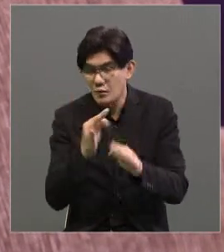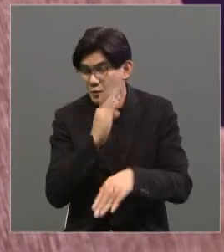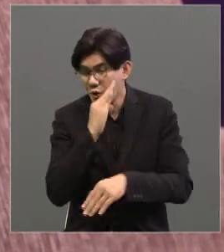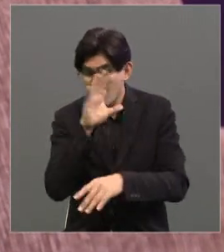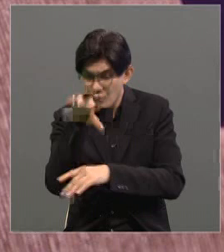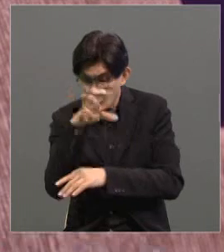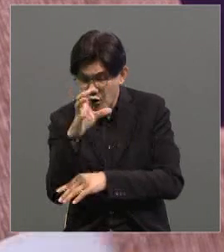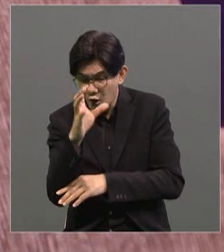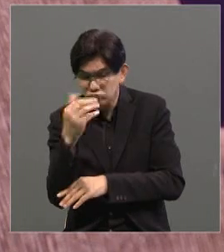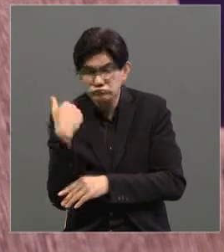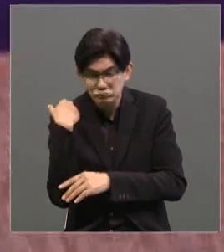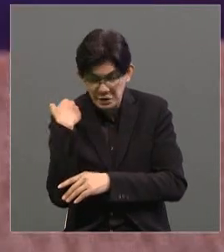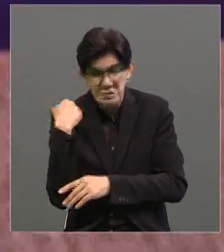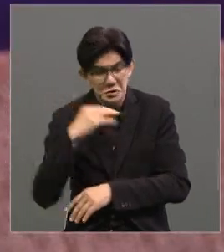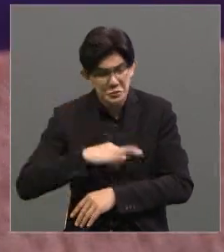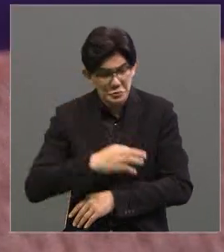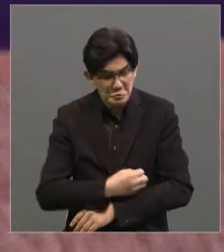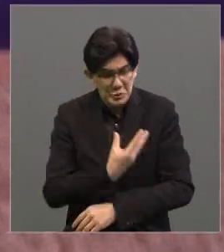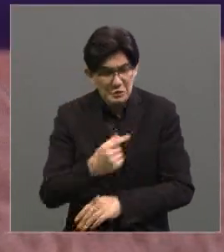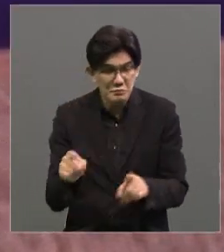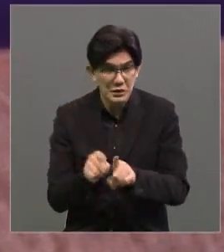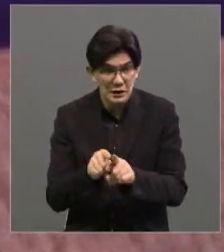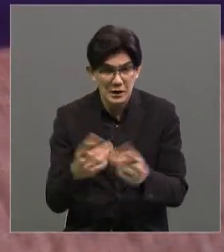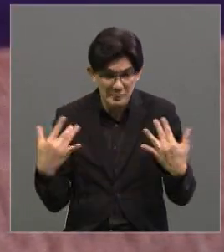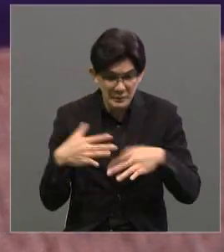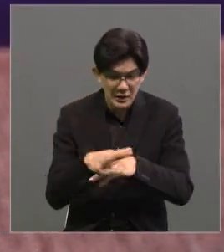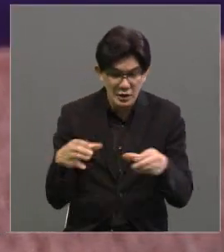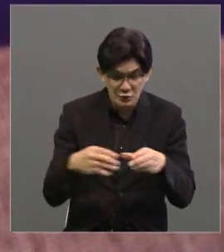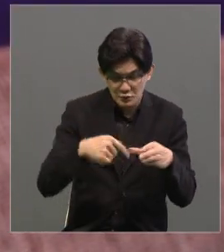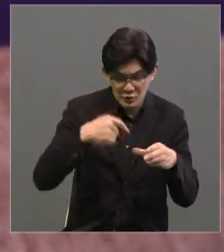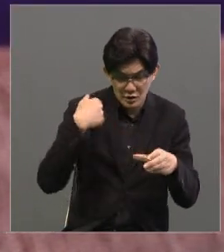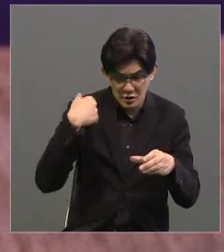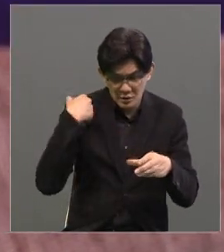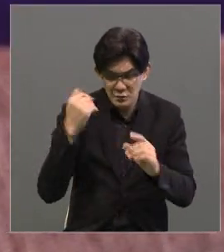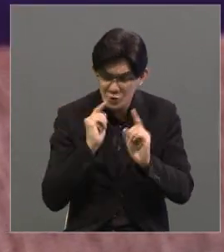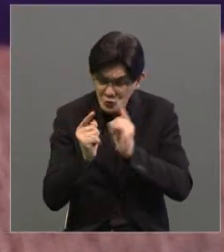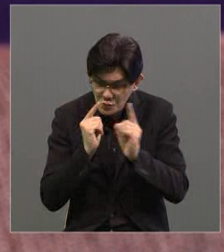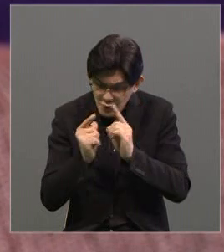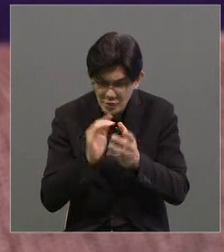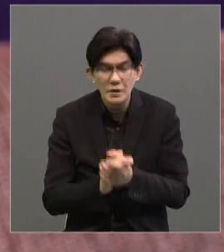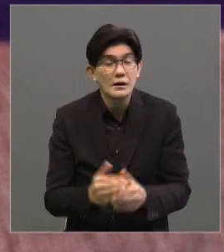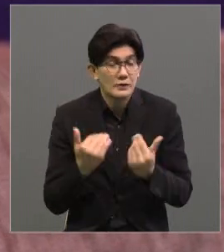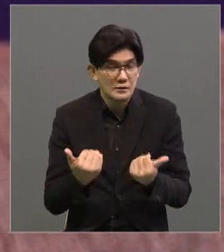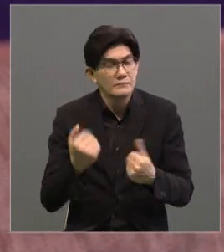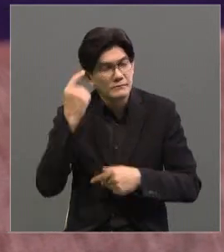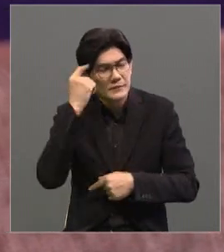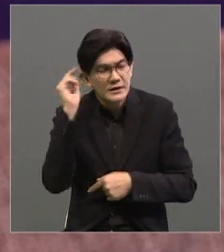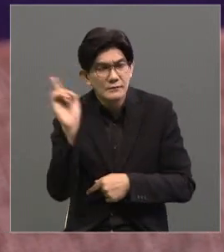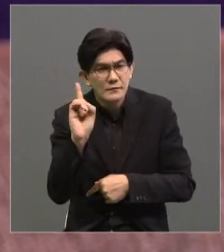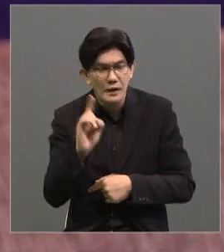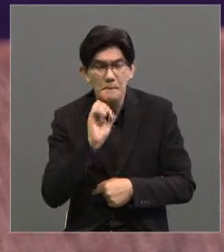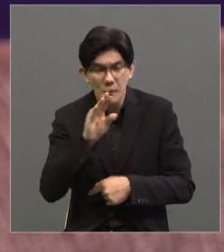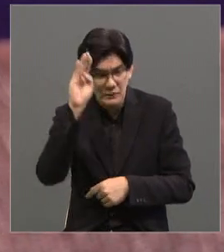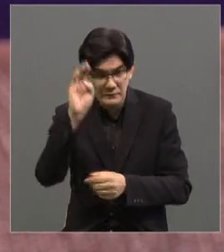ไปหลอกผู้เสียหายก็รู้สึกตกใจนะครับเพียงได้รีบประสานกับทีมงานและร่วมกันหารือท้ายที่สุดลงความเห็นนะครับว่า